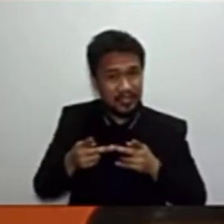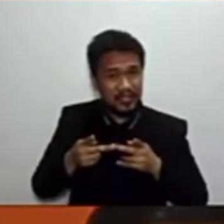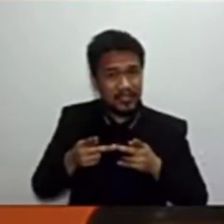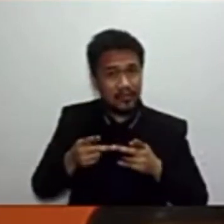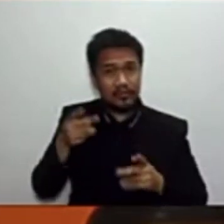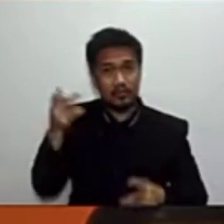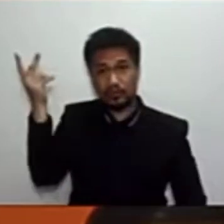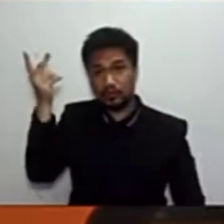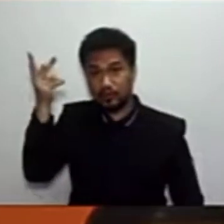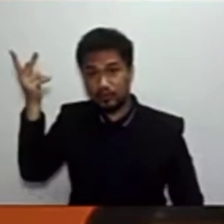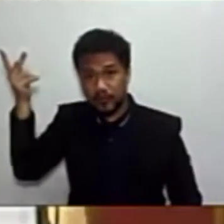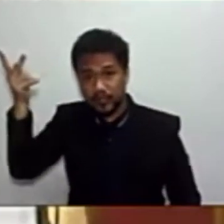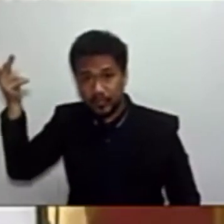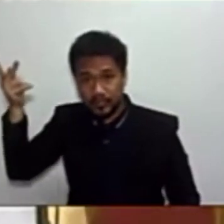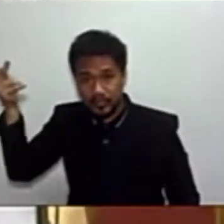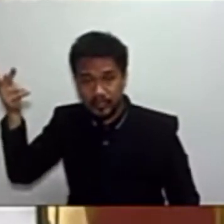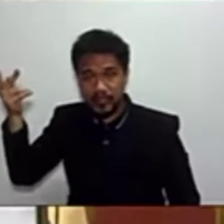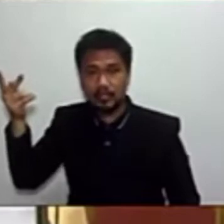salita ng Diyos.